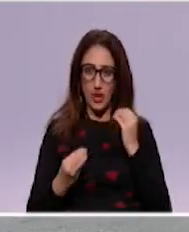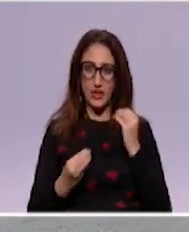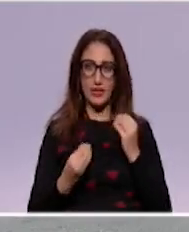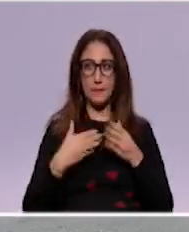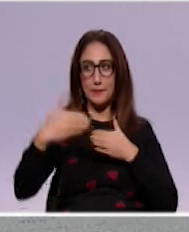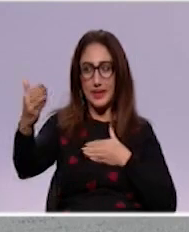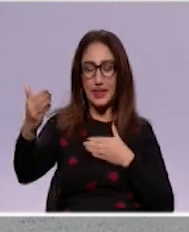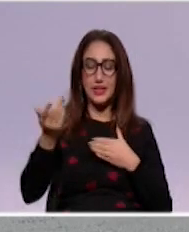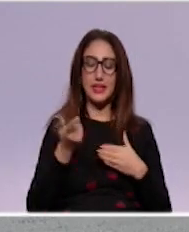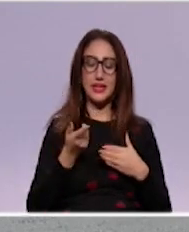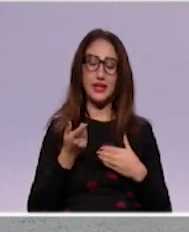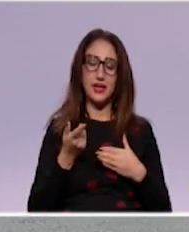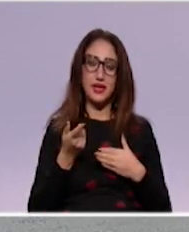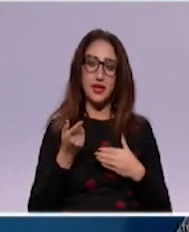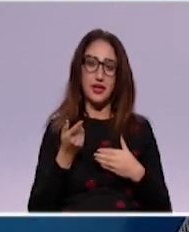بريء